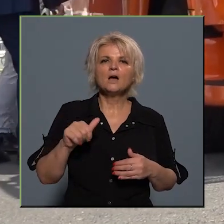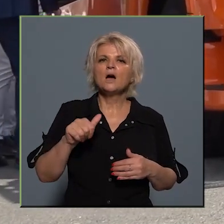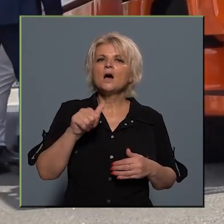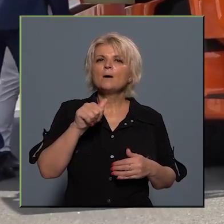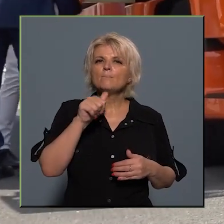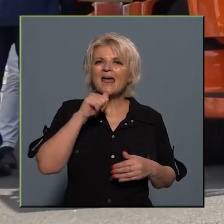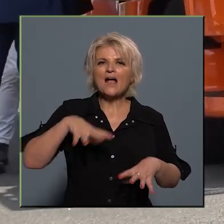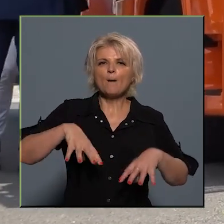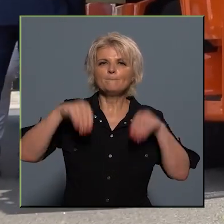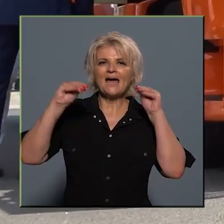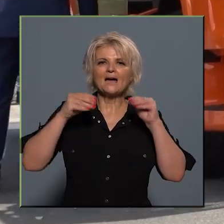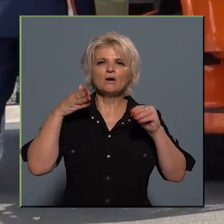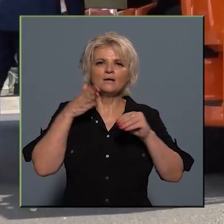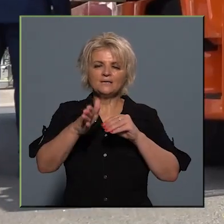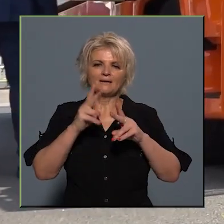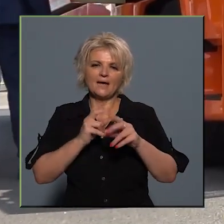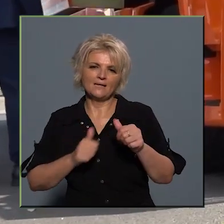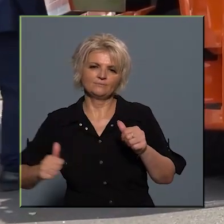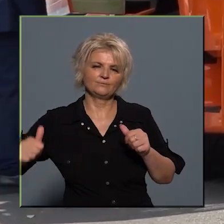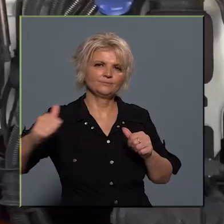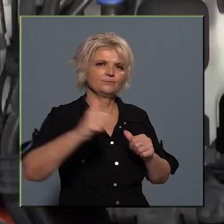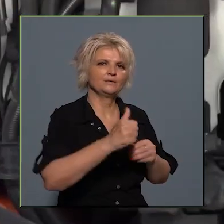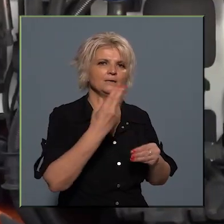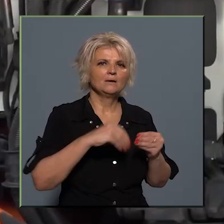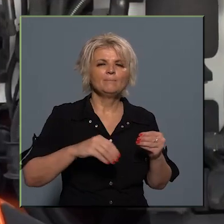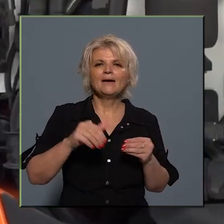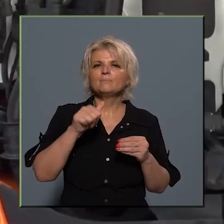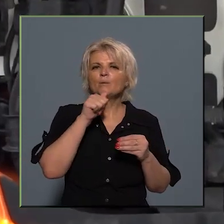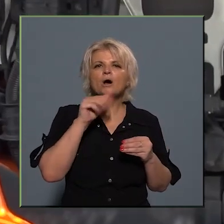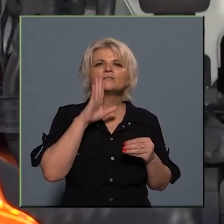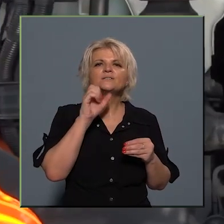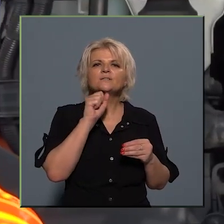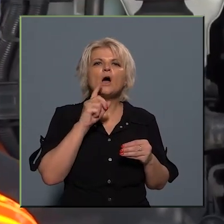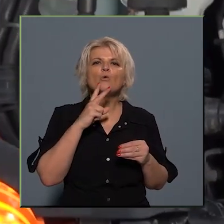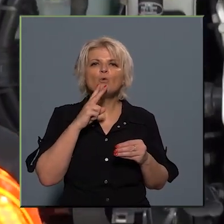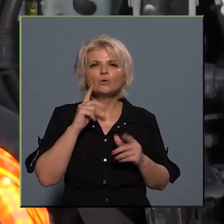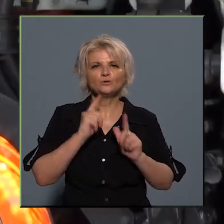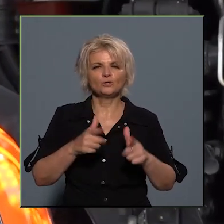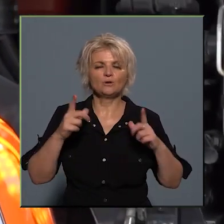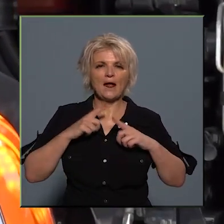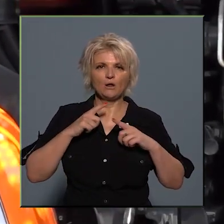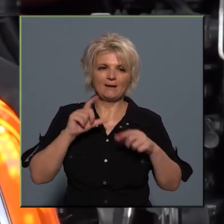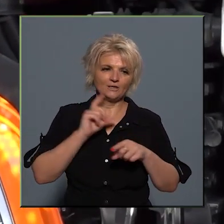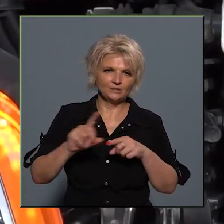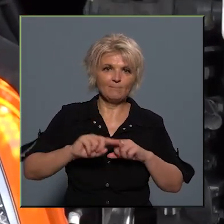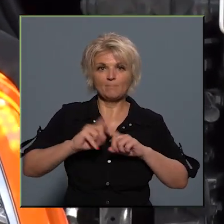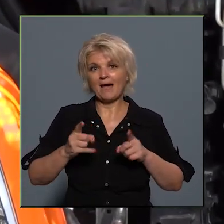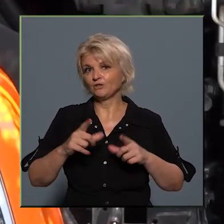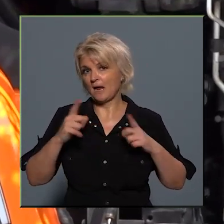kerülnie, mert a passzaui töltőállomás meghibásodott, és más töltőállomás nincs az